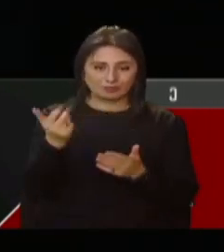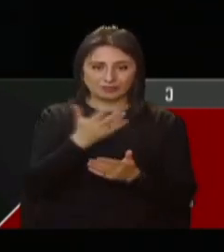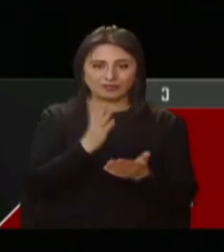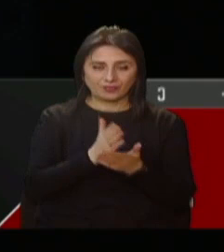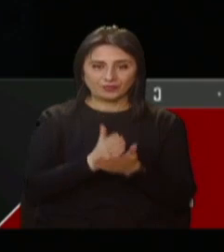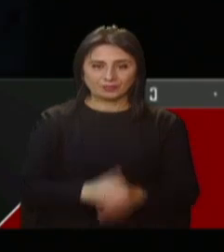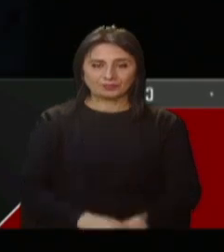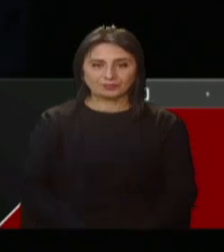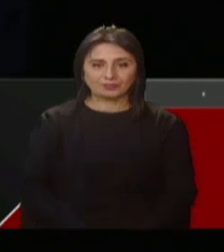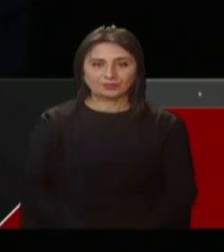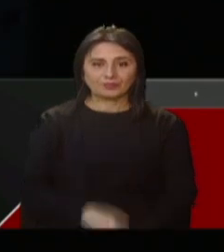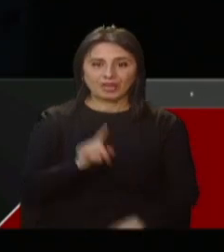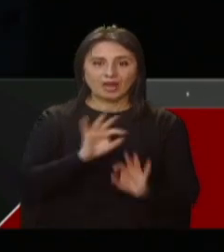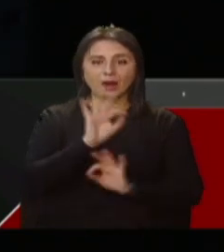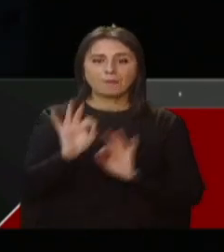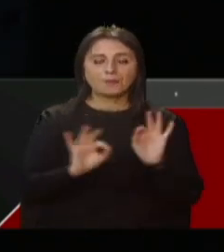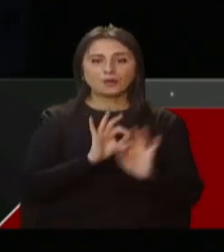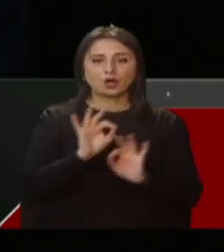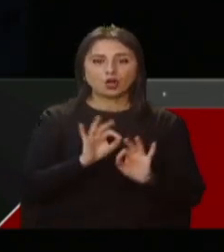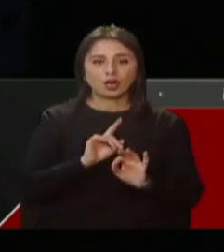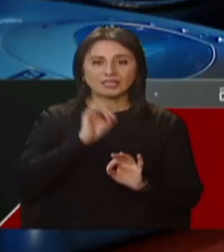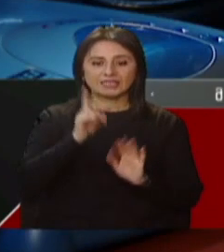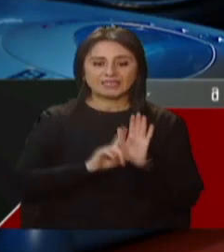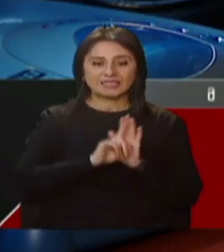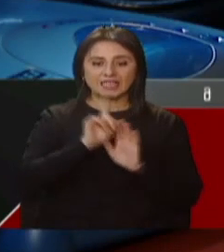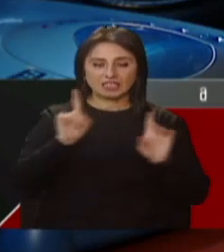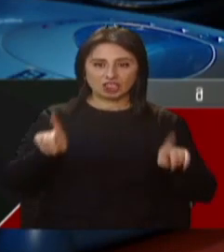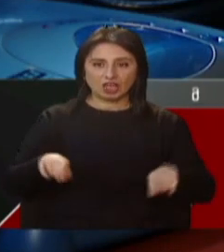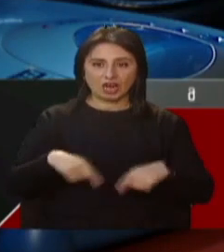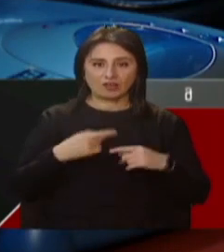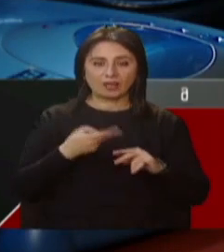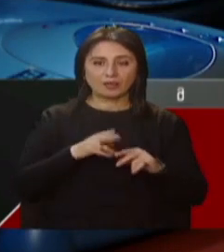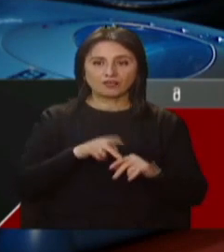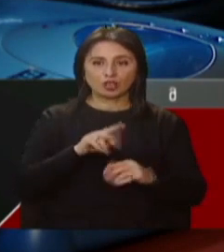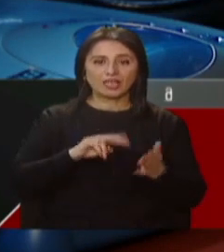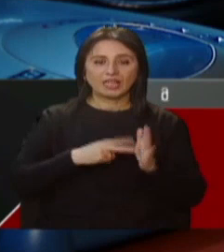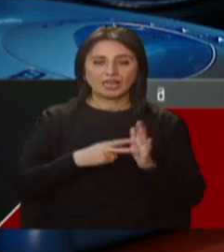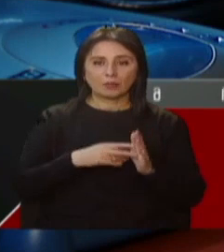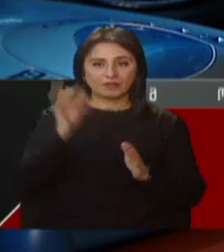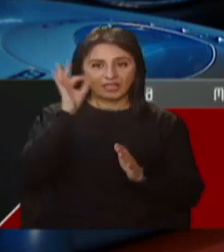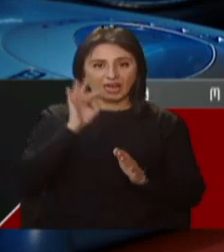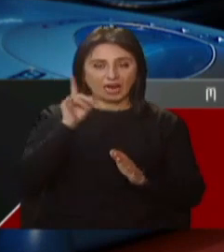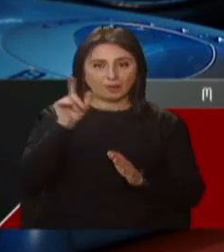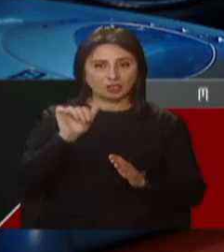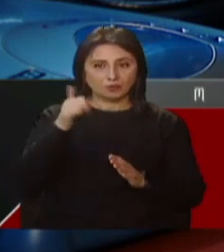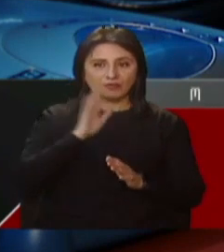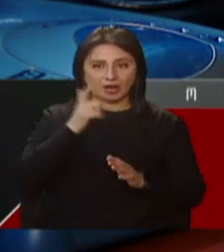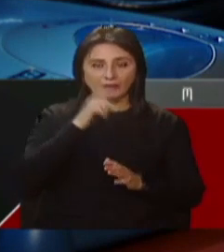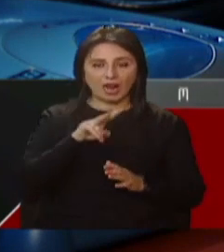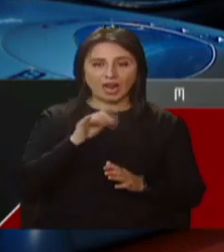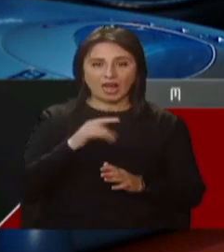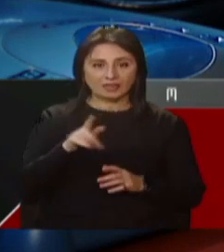ესწრება. ეს პროექტი წლის დასაწყისში განხორციელდა, იმიტომ რომ იგეგმებოდა გერმანიაში ქალბატონ